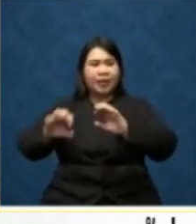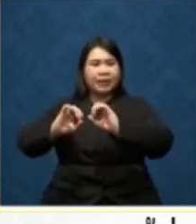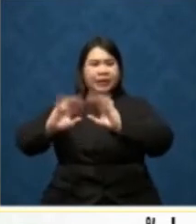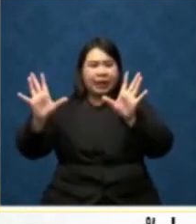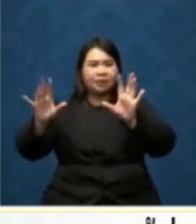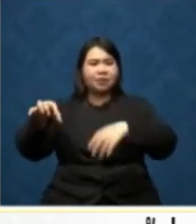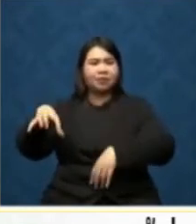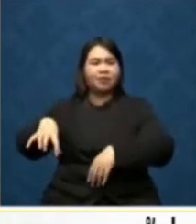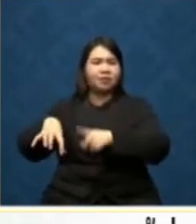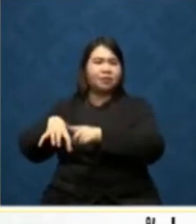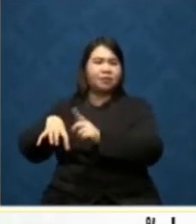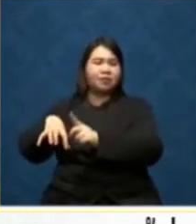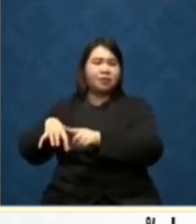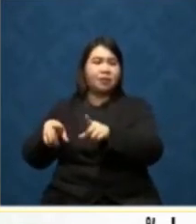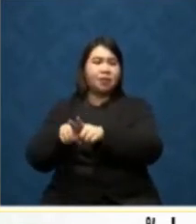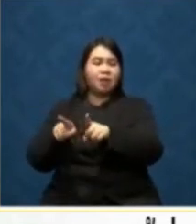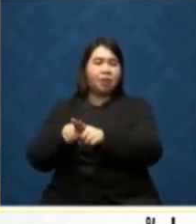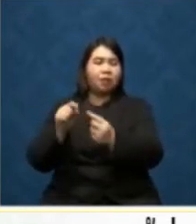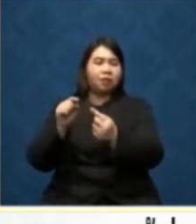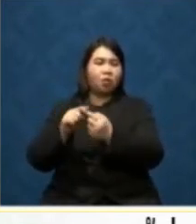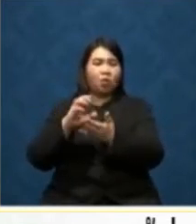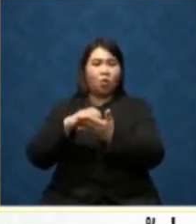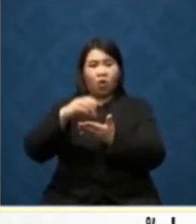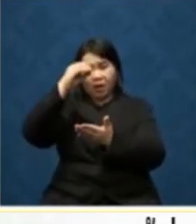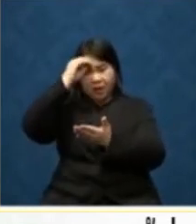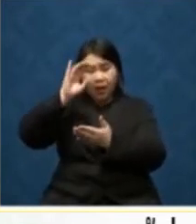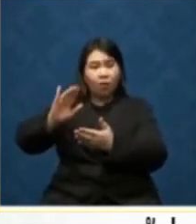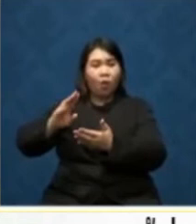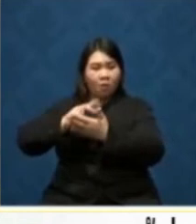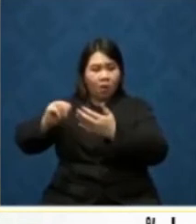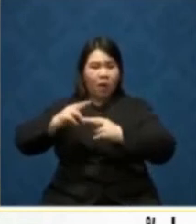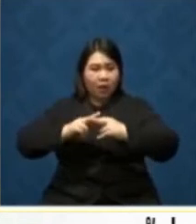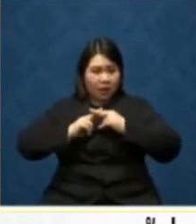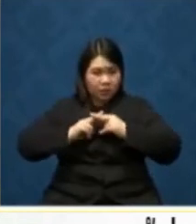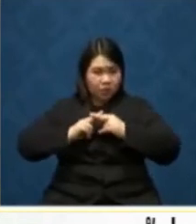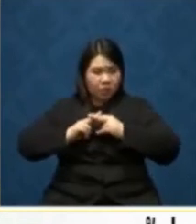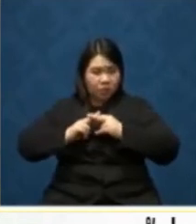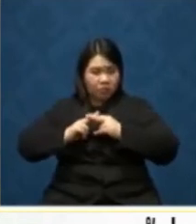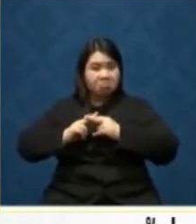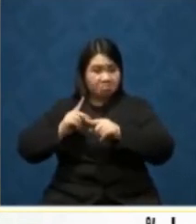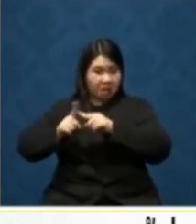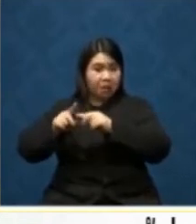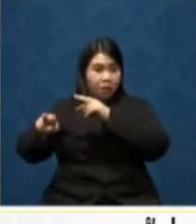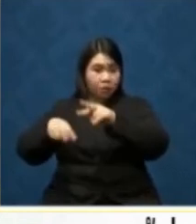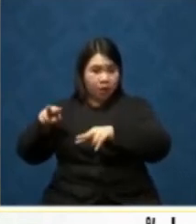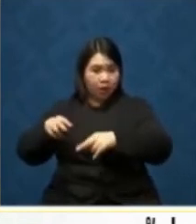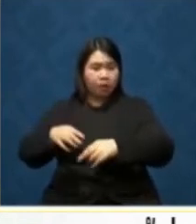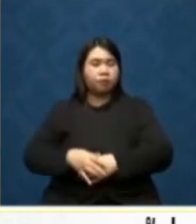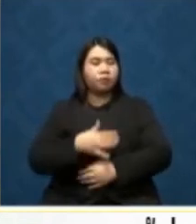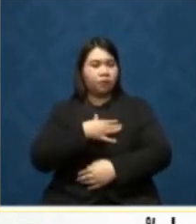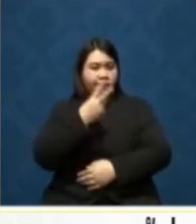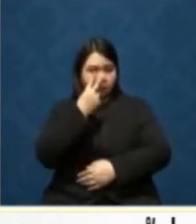ถ้ามีกฎหมายเฉพาะ แล้วก็แยกตัวออกไป เพื่อไปอยู่อกมมหนึ่ ให้มันเป็นสถบัน